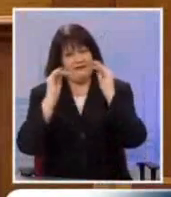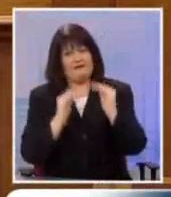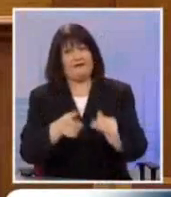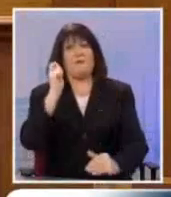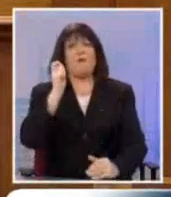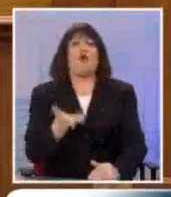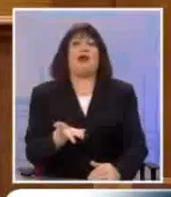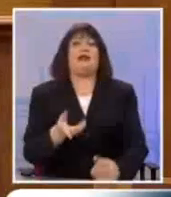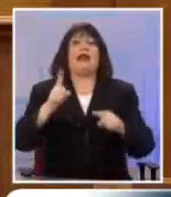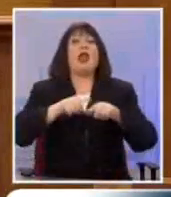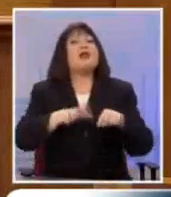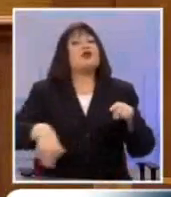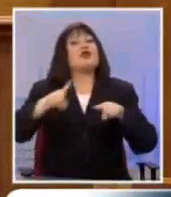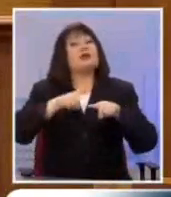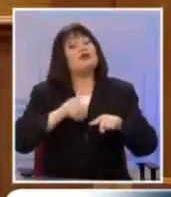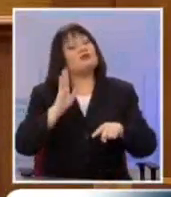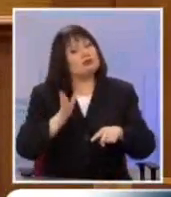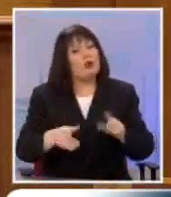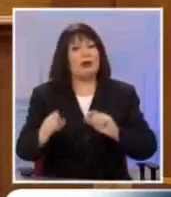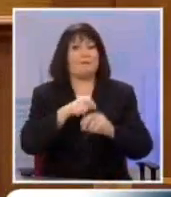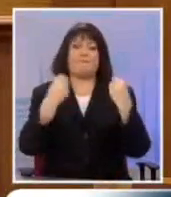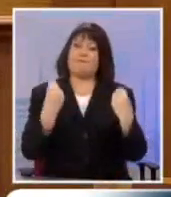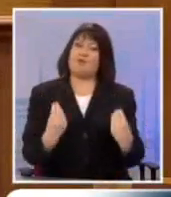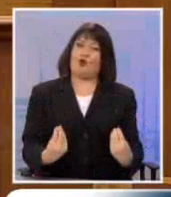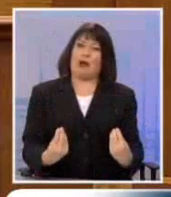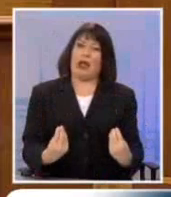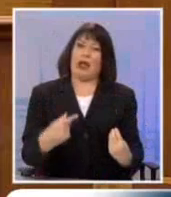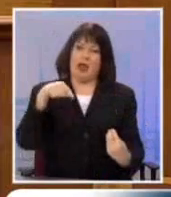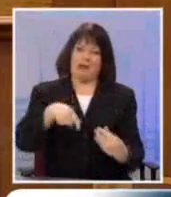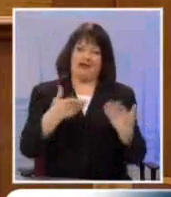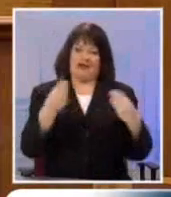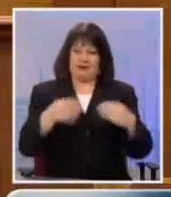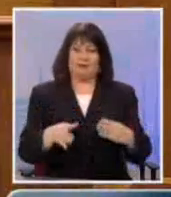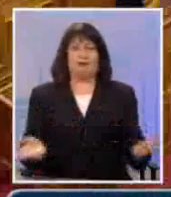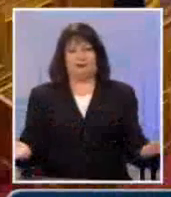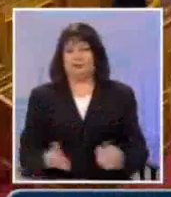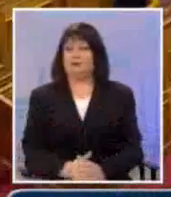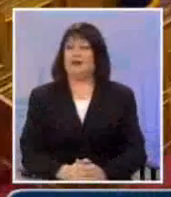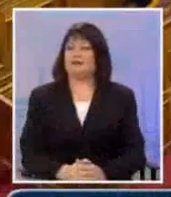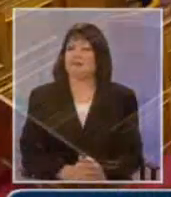πολιτική, και ο ελληνικός λαός μπορεί να κάνει πολύ καλύτερα από αυτή την κατάντια.